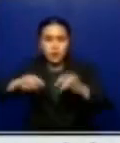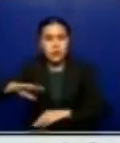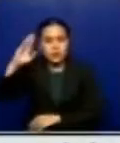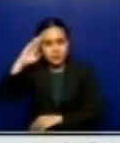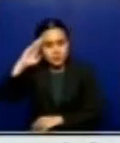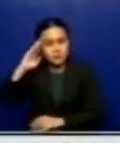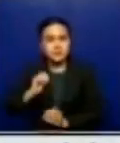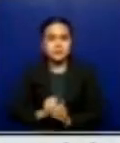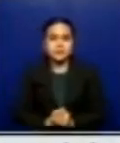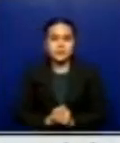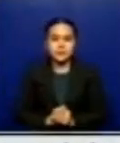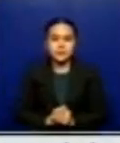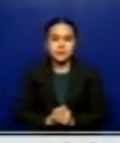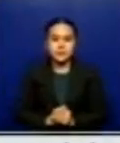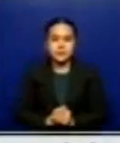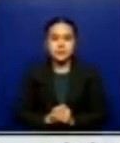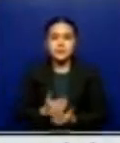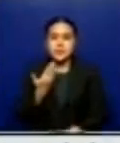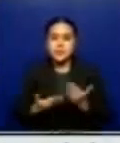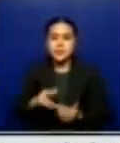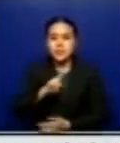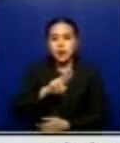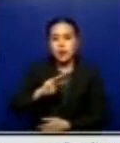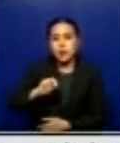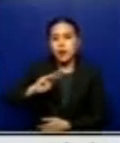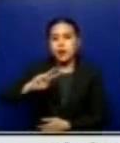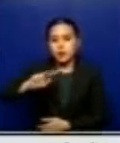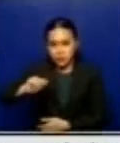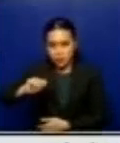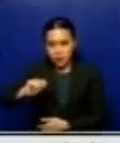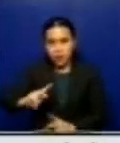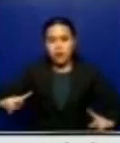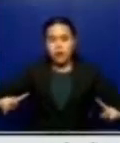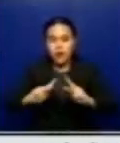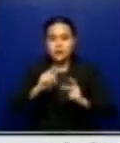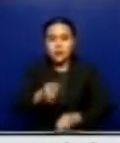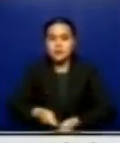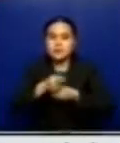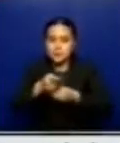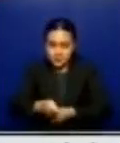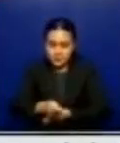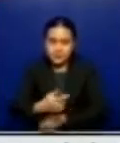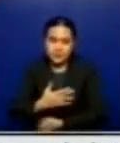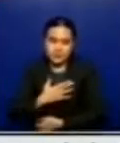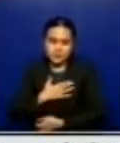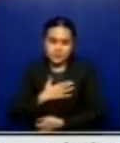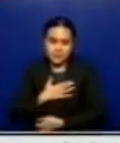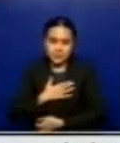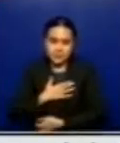ดีหรือว่าท่านรัฐมนตรีว่าการกระทรวงเกษตรและสหกรณ์ใน